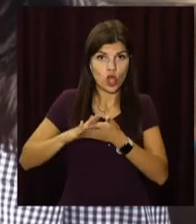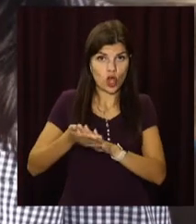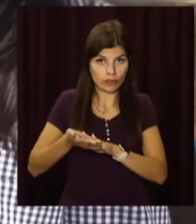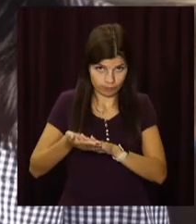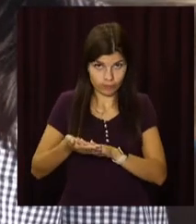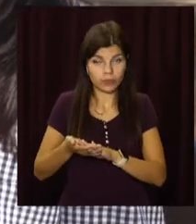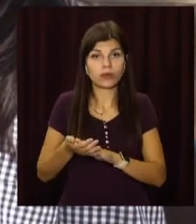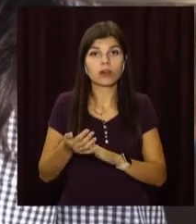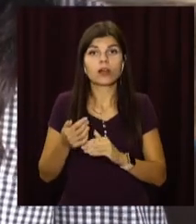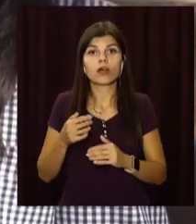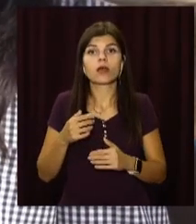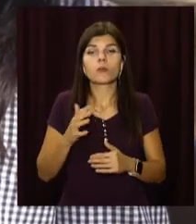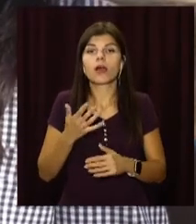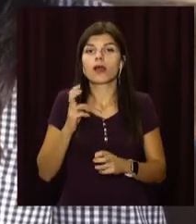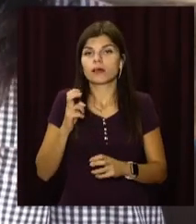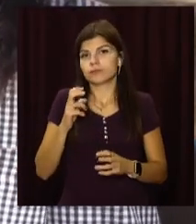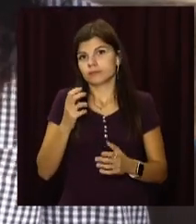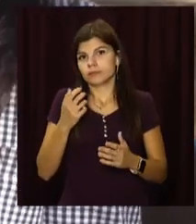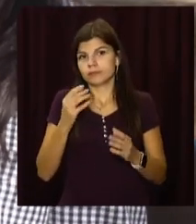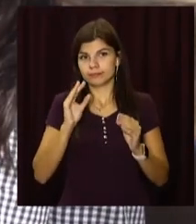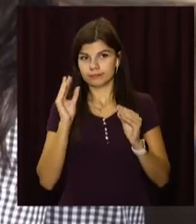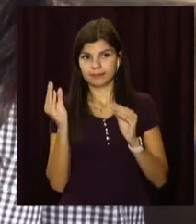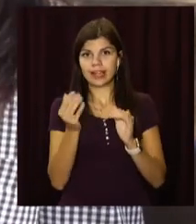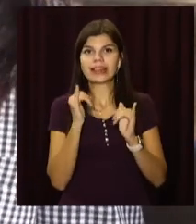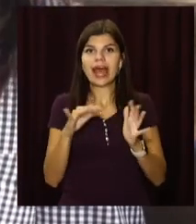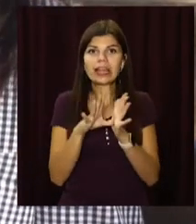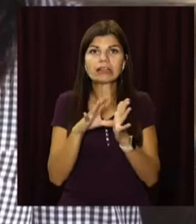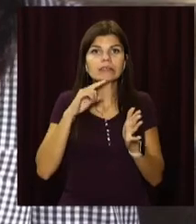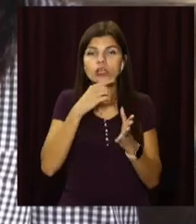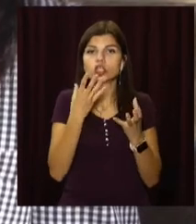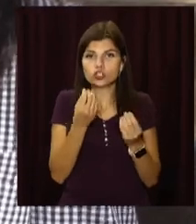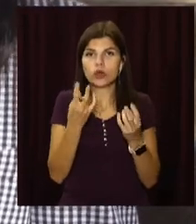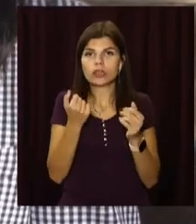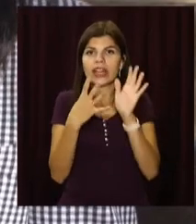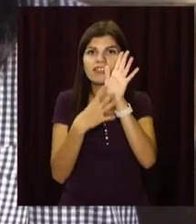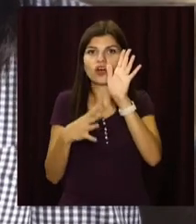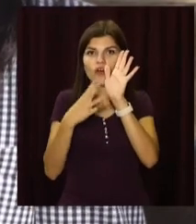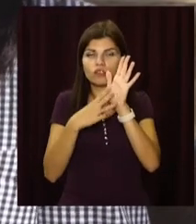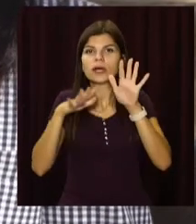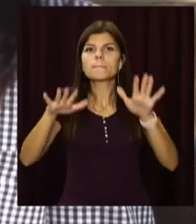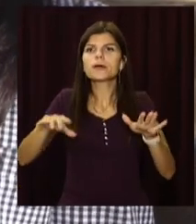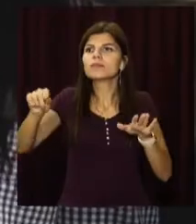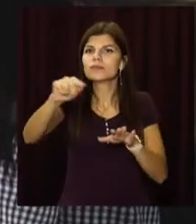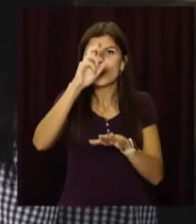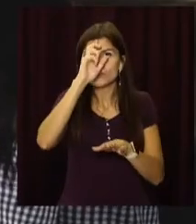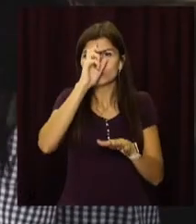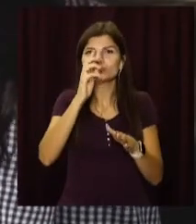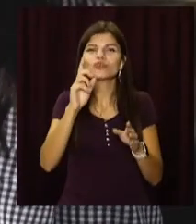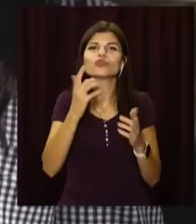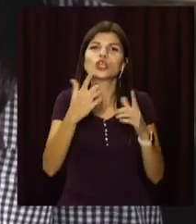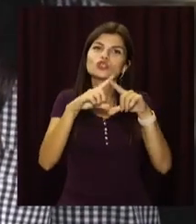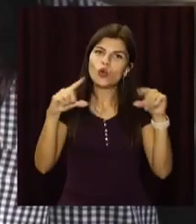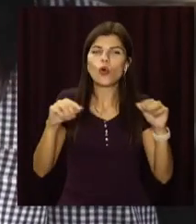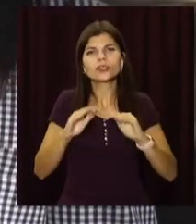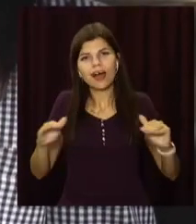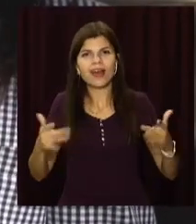також впроваджені енергоефективні заходи ще на 98 об'єктах бюджетної сфери. Це будуть і школи,